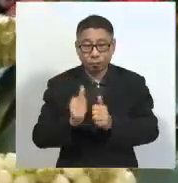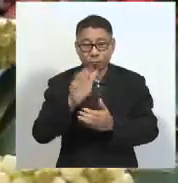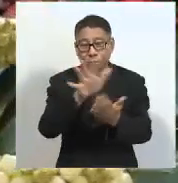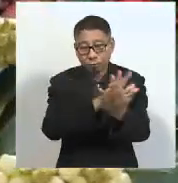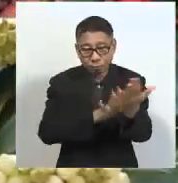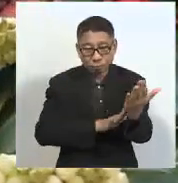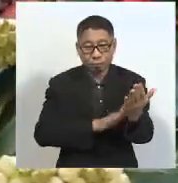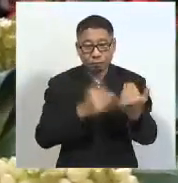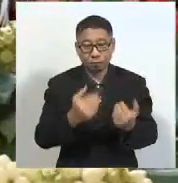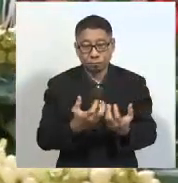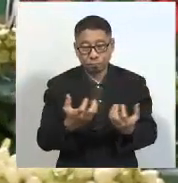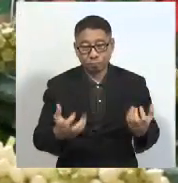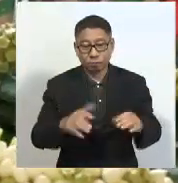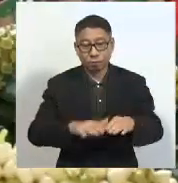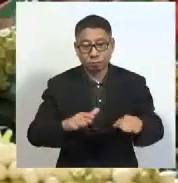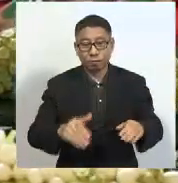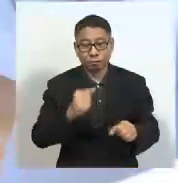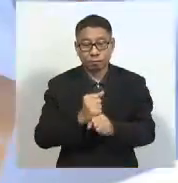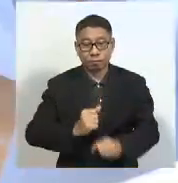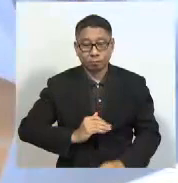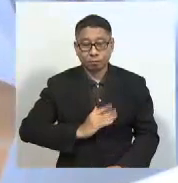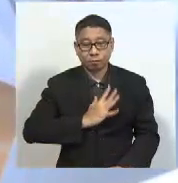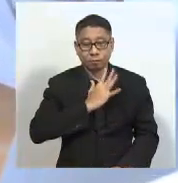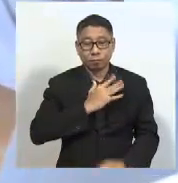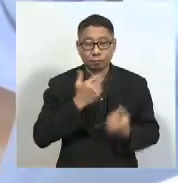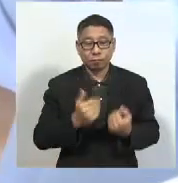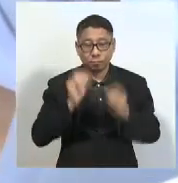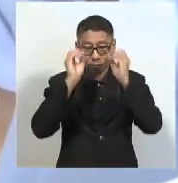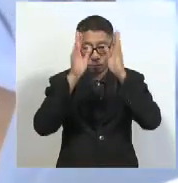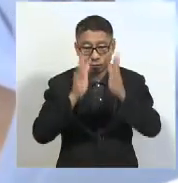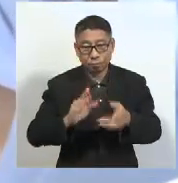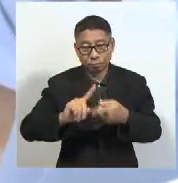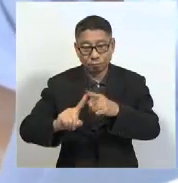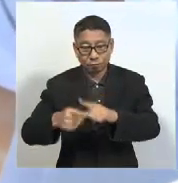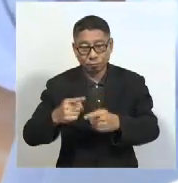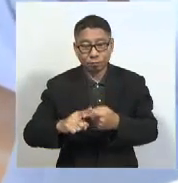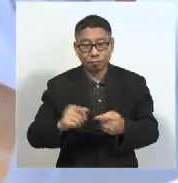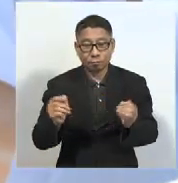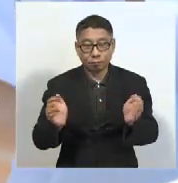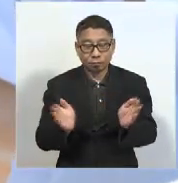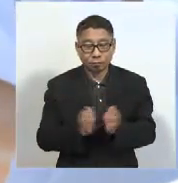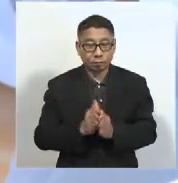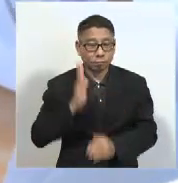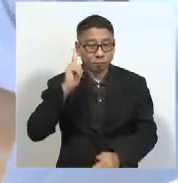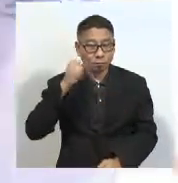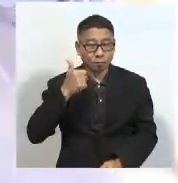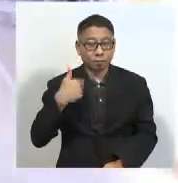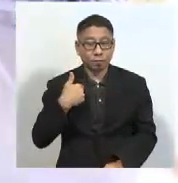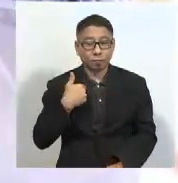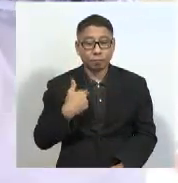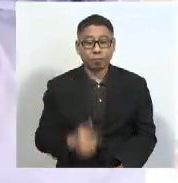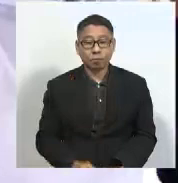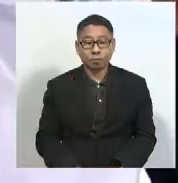ประเทศค่ะซึ่งผลงานของน้องๆสร้างความภาคภูมิใจให้กับคณะครูแล้วก็เพื่อนๆรวมไปถึงผู้ปกครองเป็นอย่างมากเลย